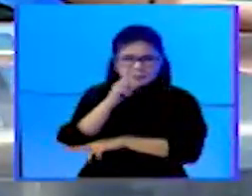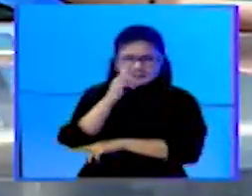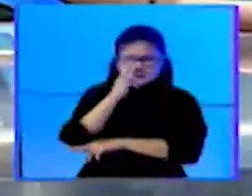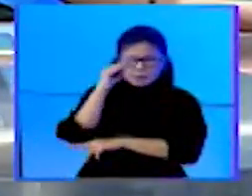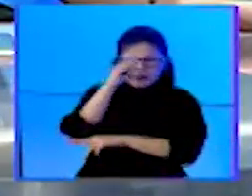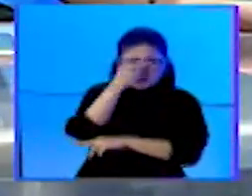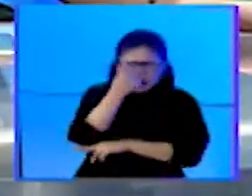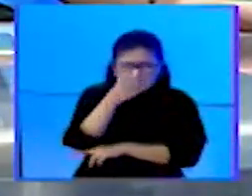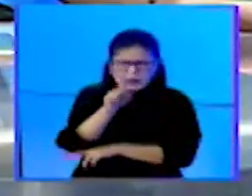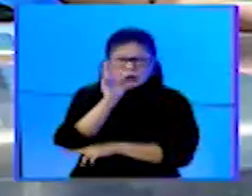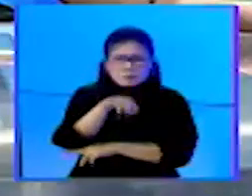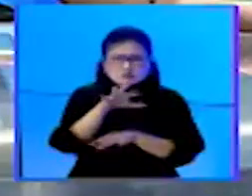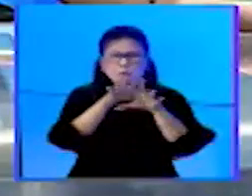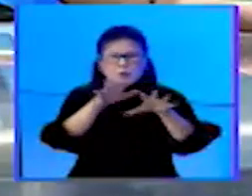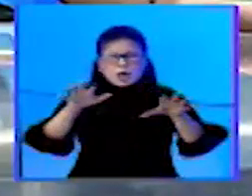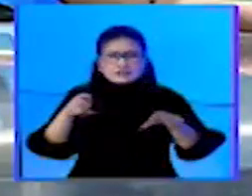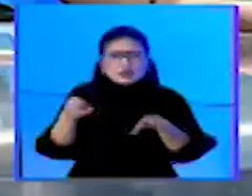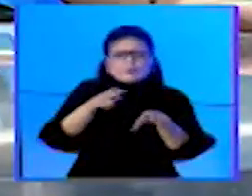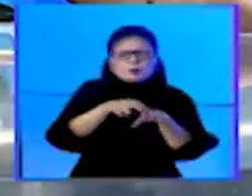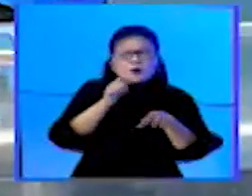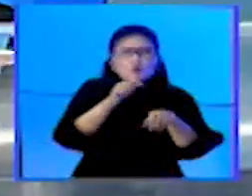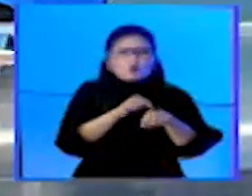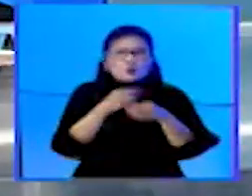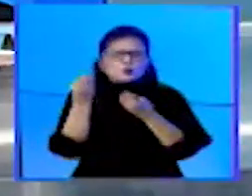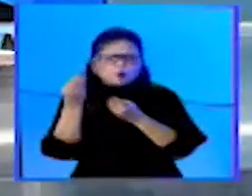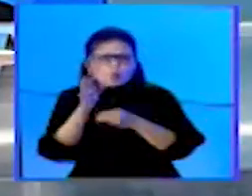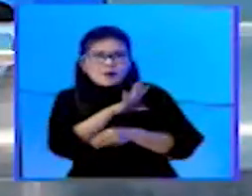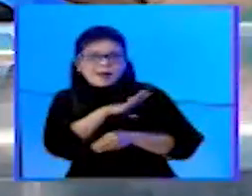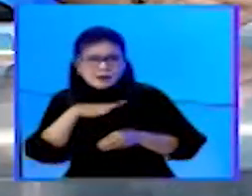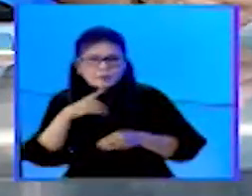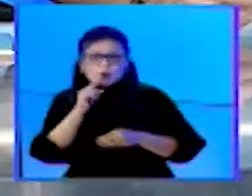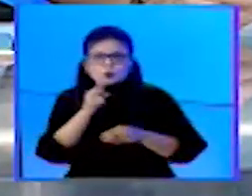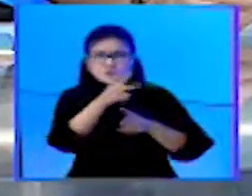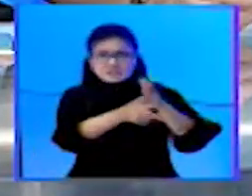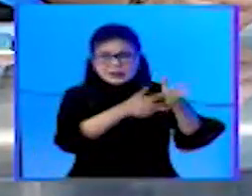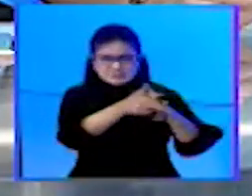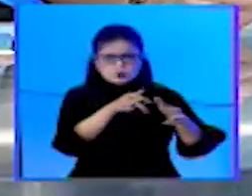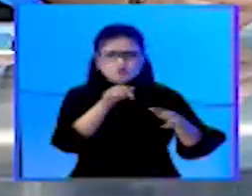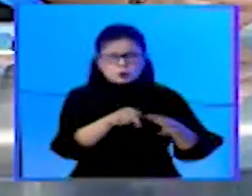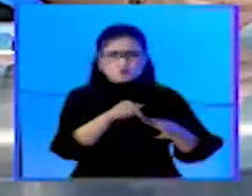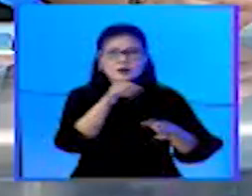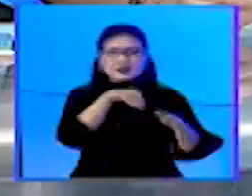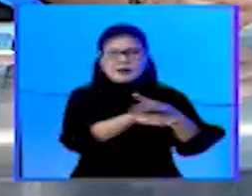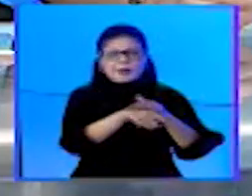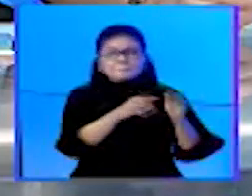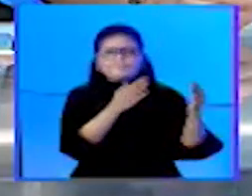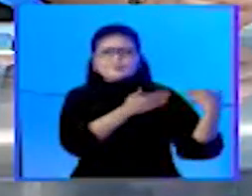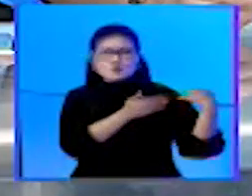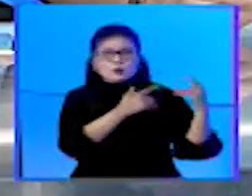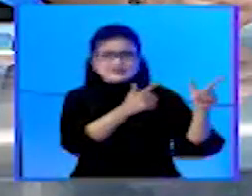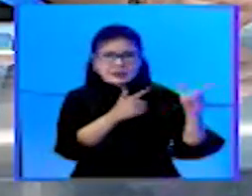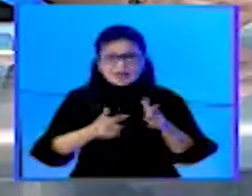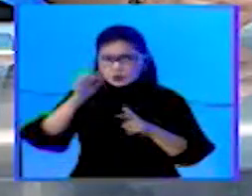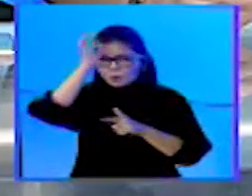calon penumpang butuh waktu lebih lama untuk masuk ke stasiun hingga berada di dalam kereta. Petugas TNI Polri dikerahkan untuk menertibkan